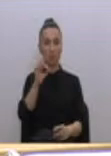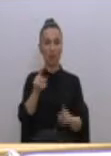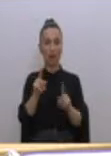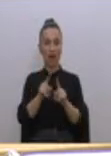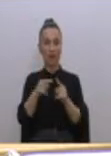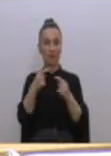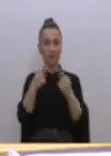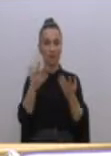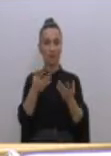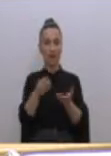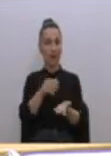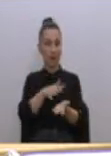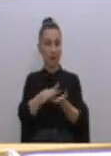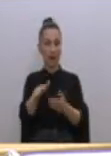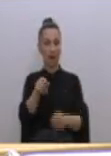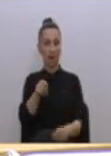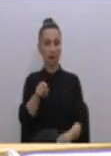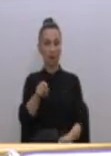cot, harji.